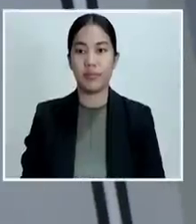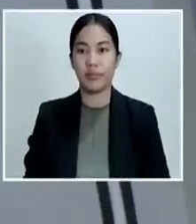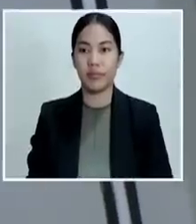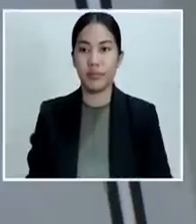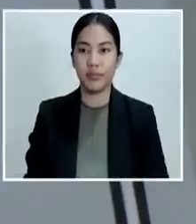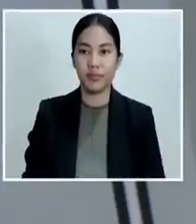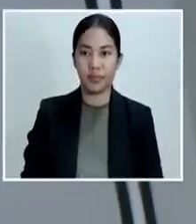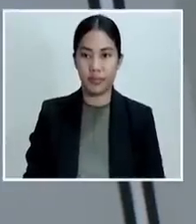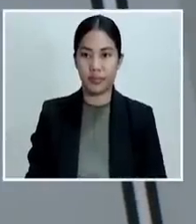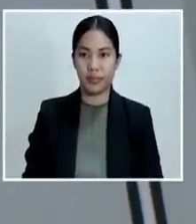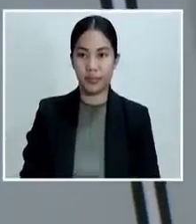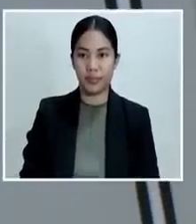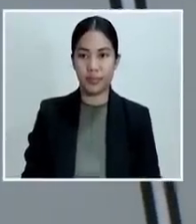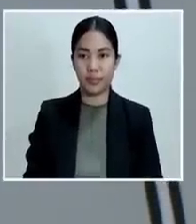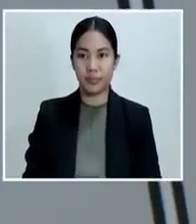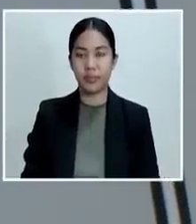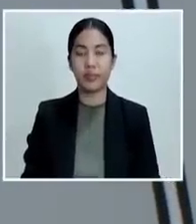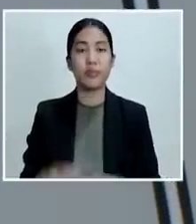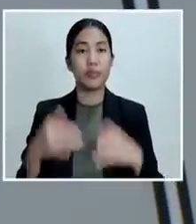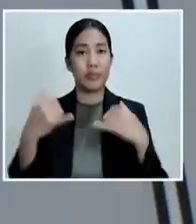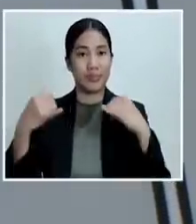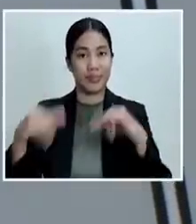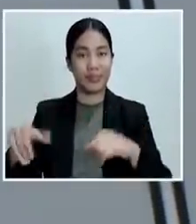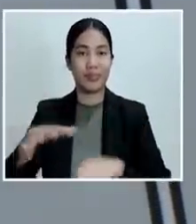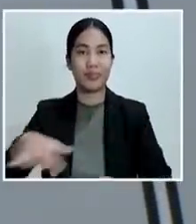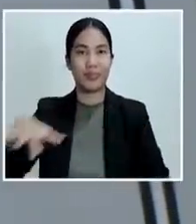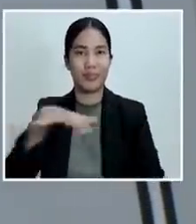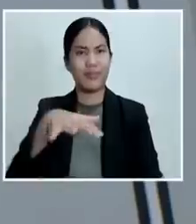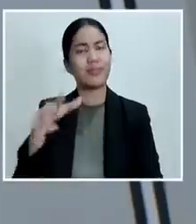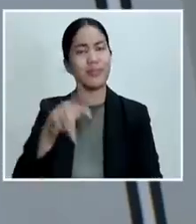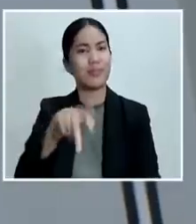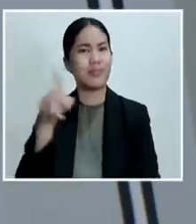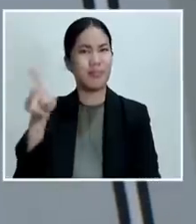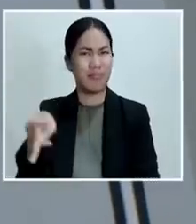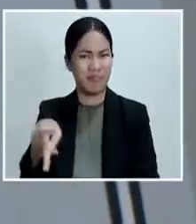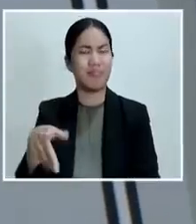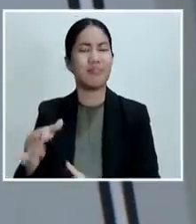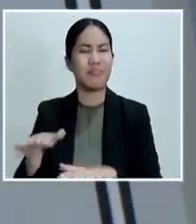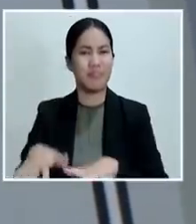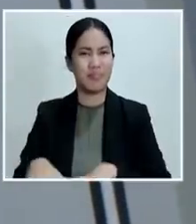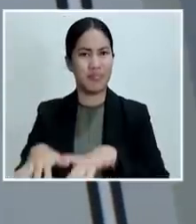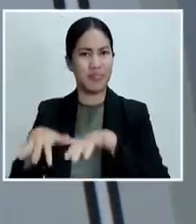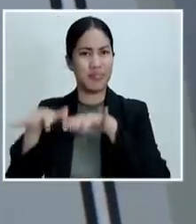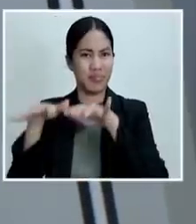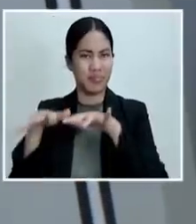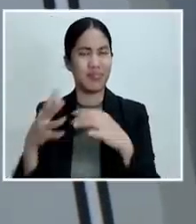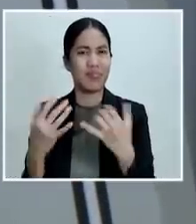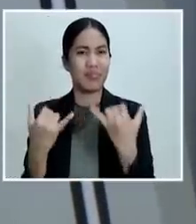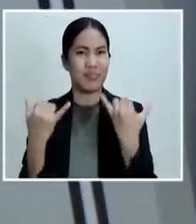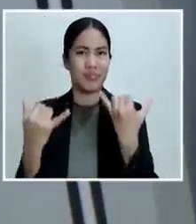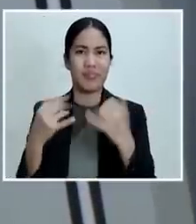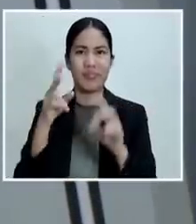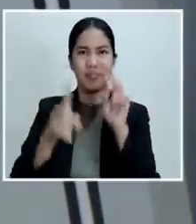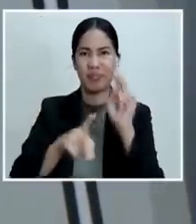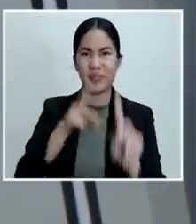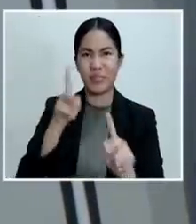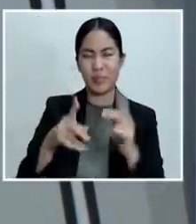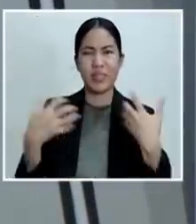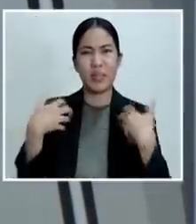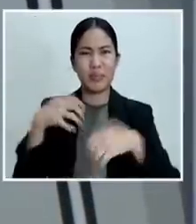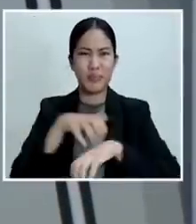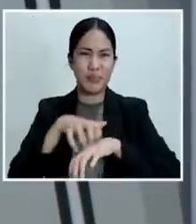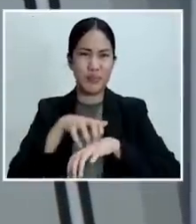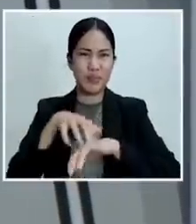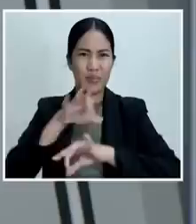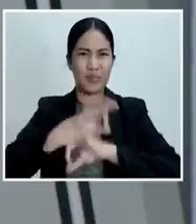Lubog pa rin sa baha ang ilang lugar sa Pampanga, kaya ang ilang residente nagkakaalipungan na. Samantala, 4 na araw